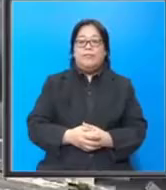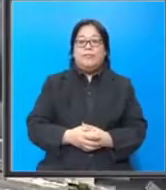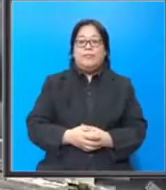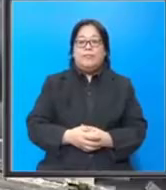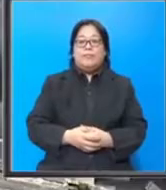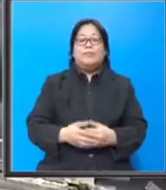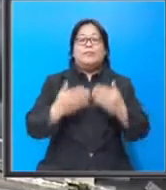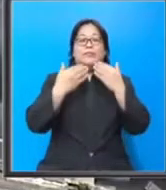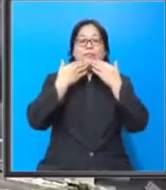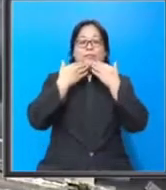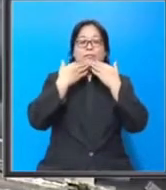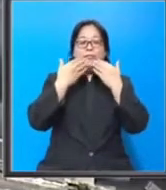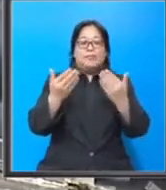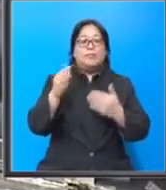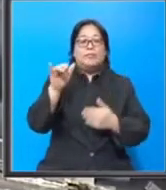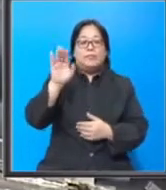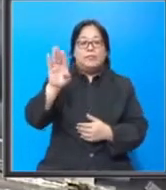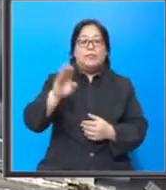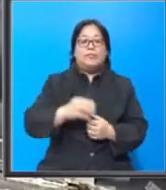tugas